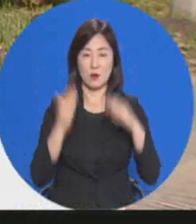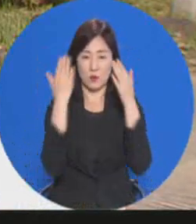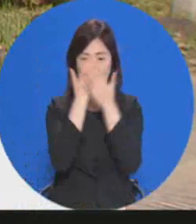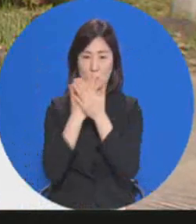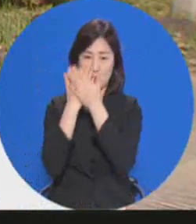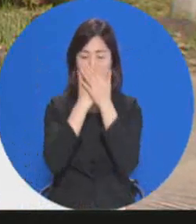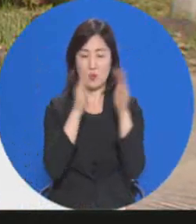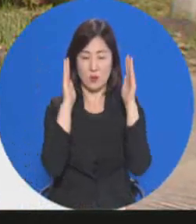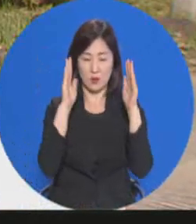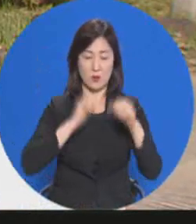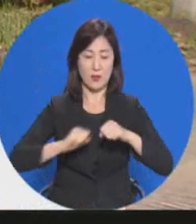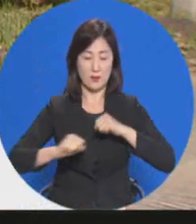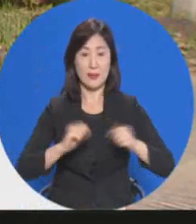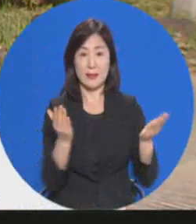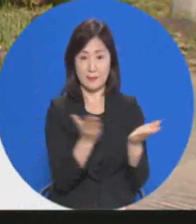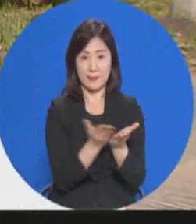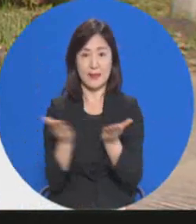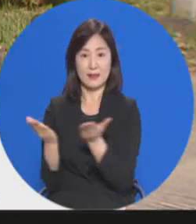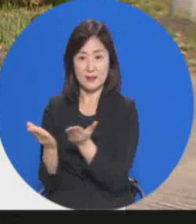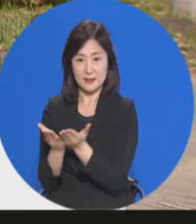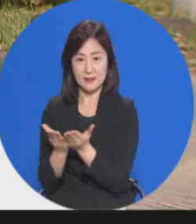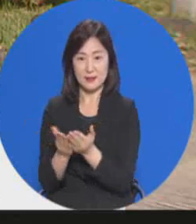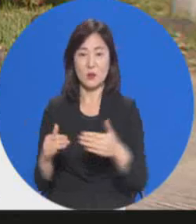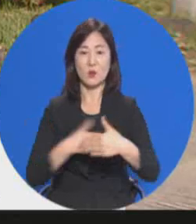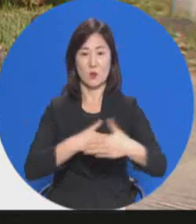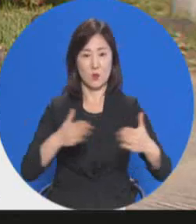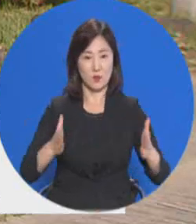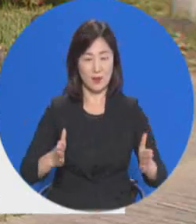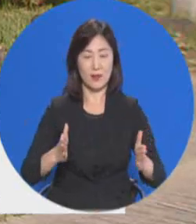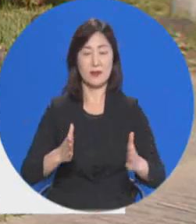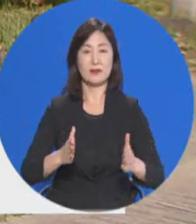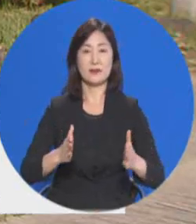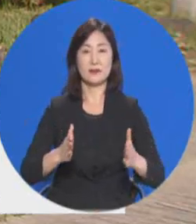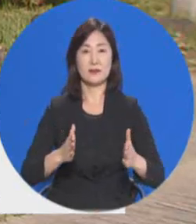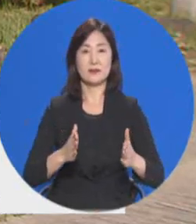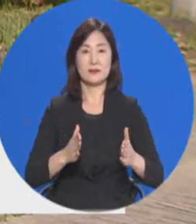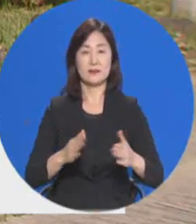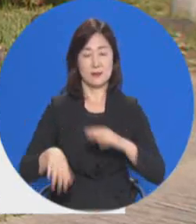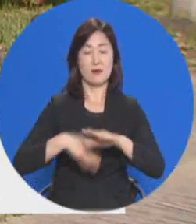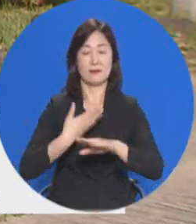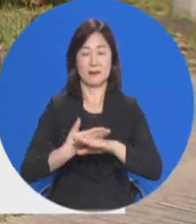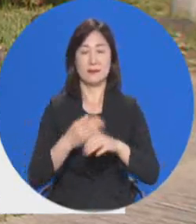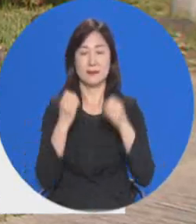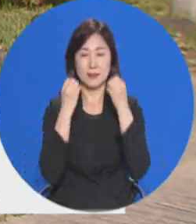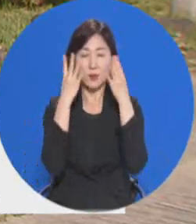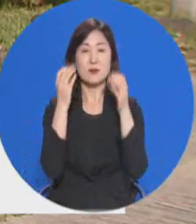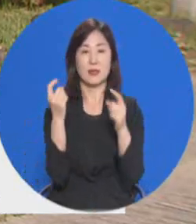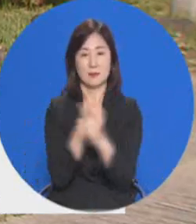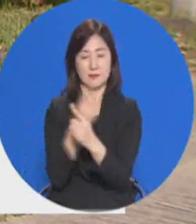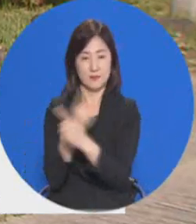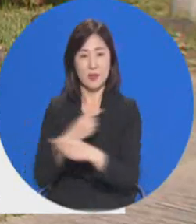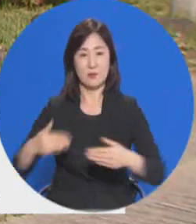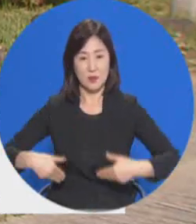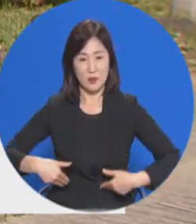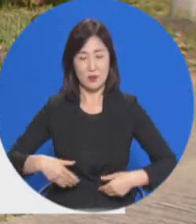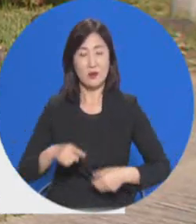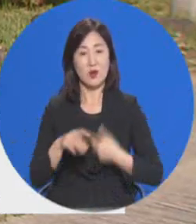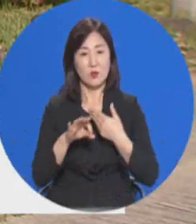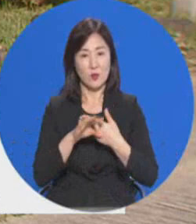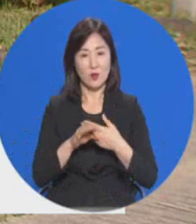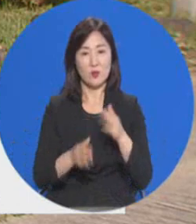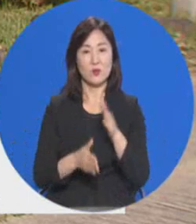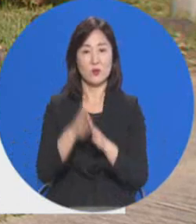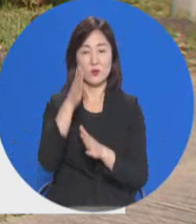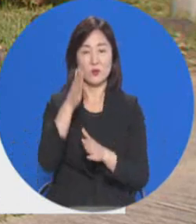학습자들의 학습활동에 맞는 그런 공간, 학교 공간을 혁신하고 많은 도시 학생들의